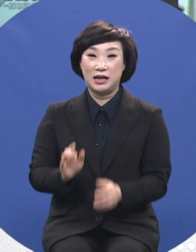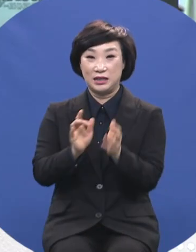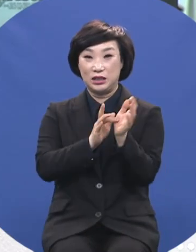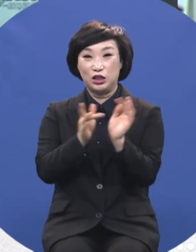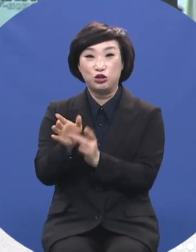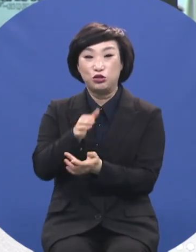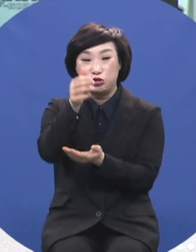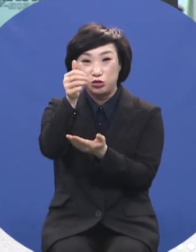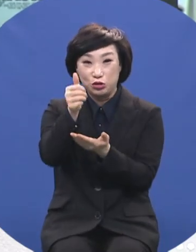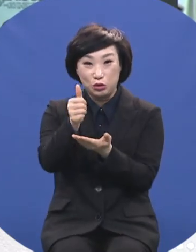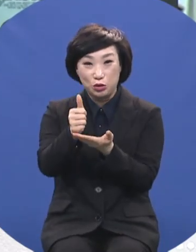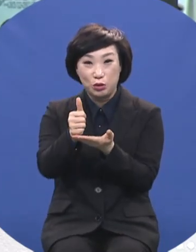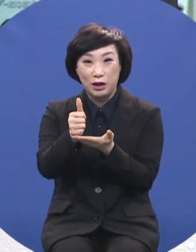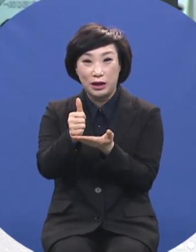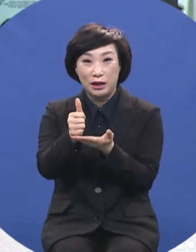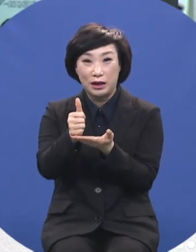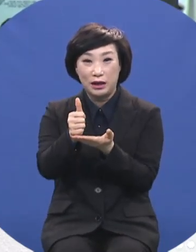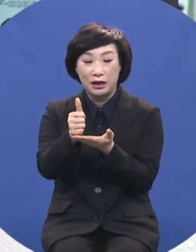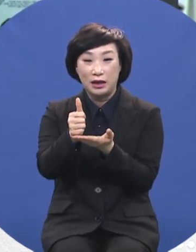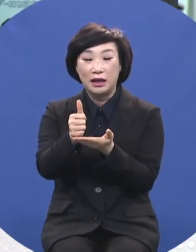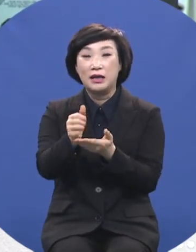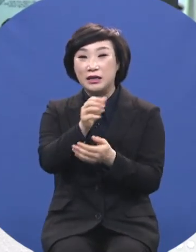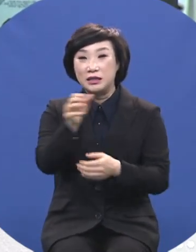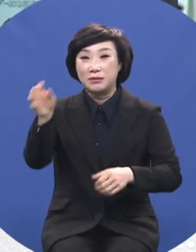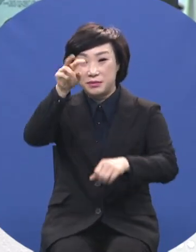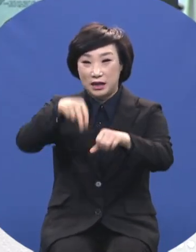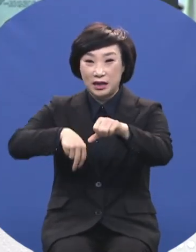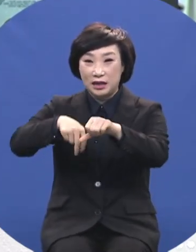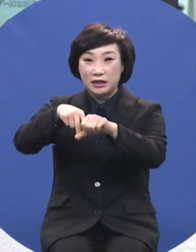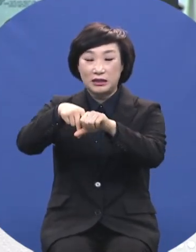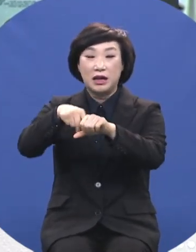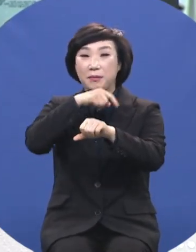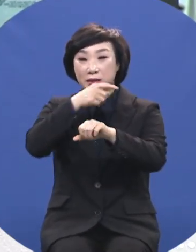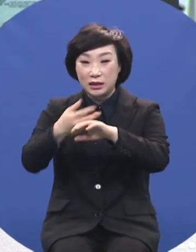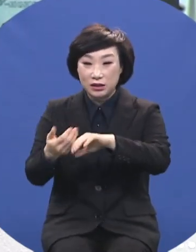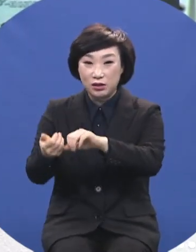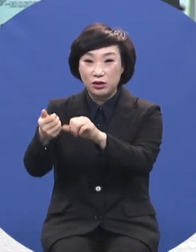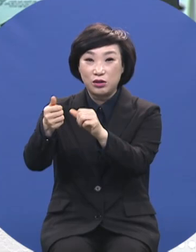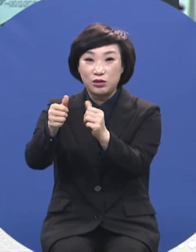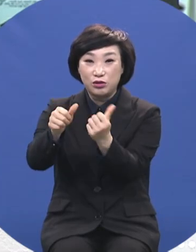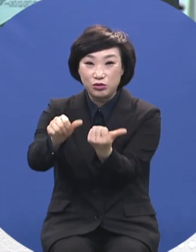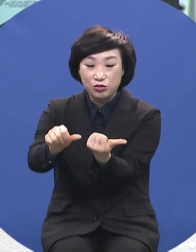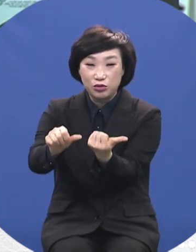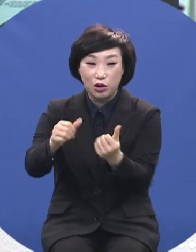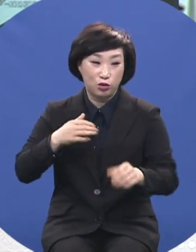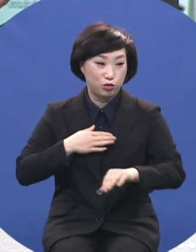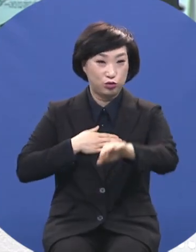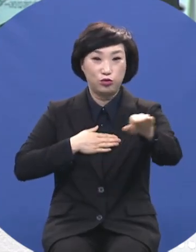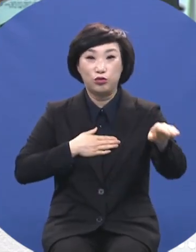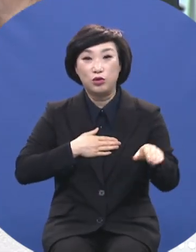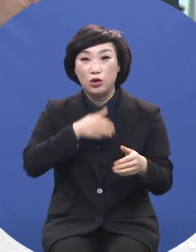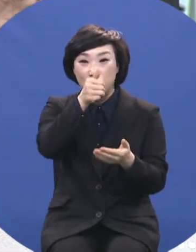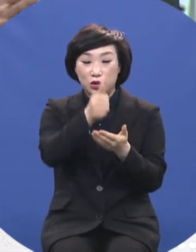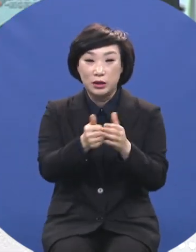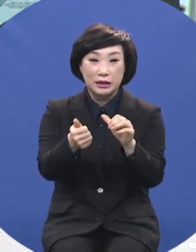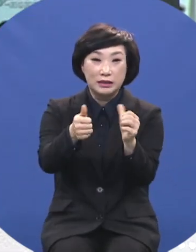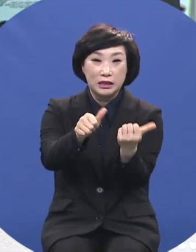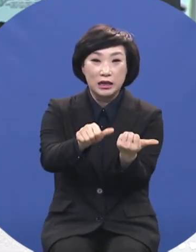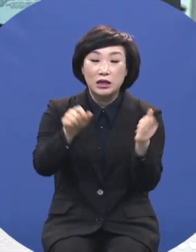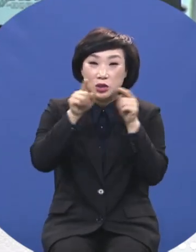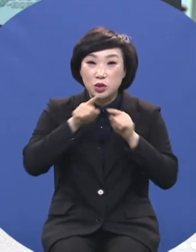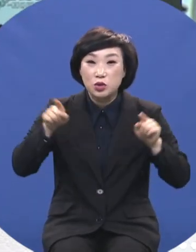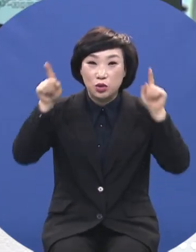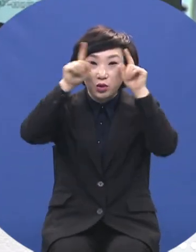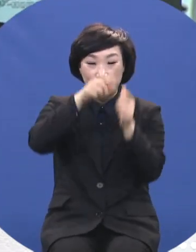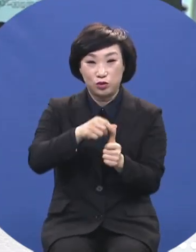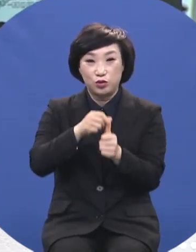예수 그리스도가 십자가에 달려 피 흘려서 우리를 죄와 사망과